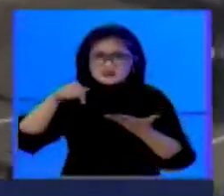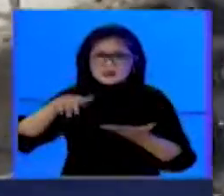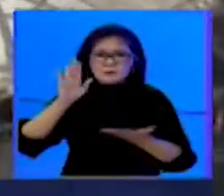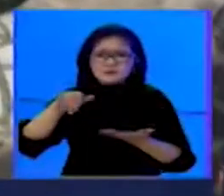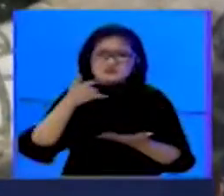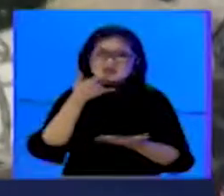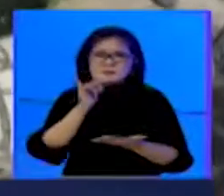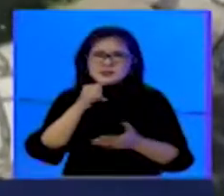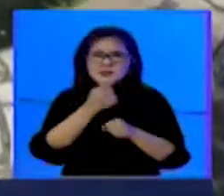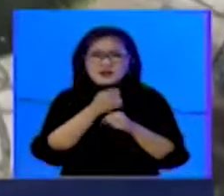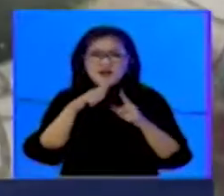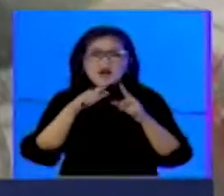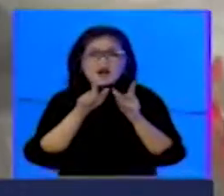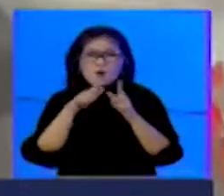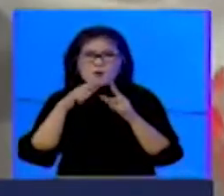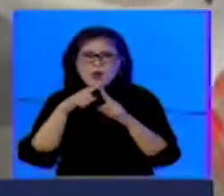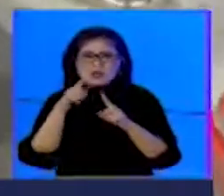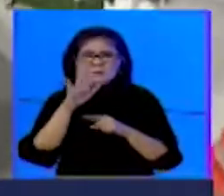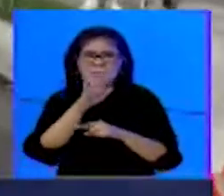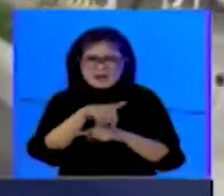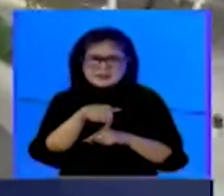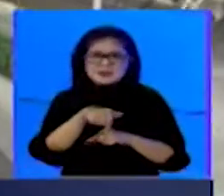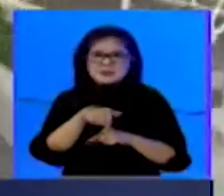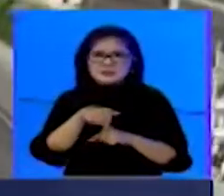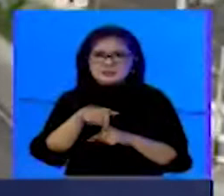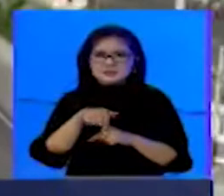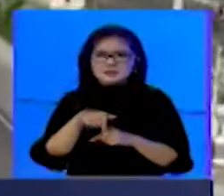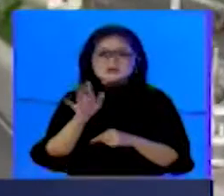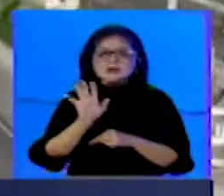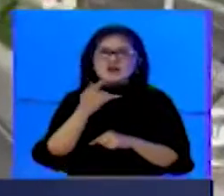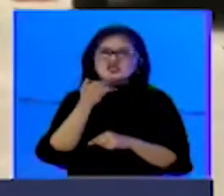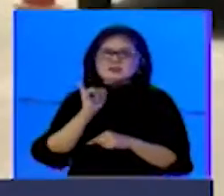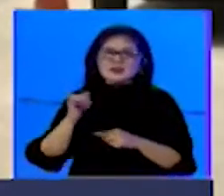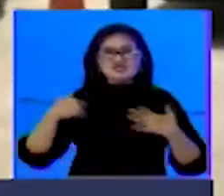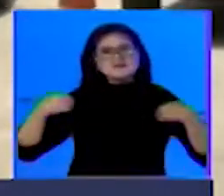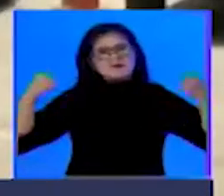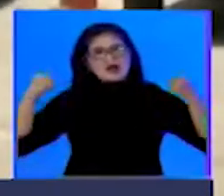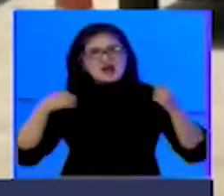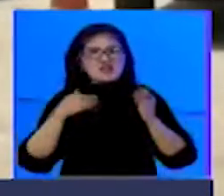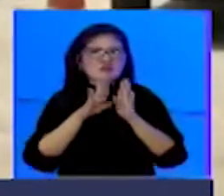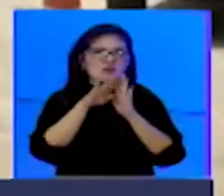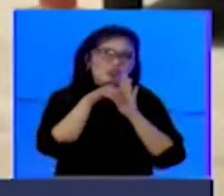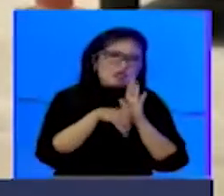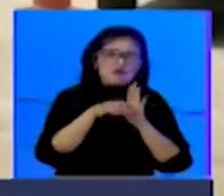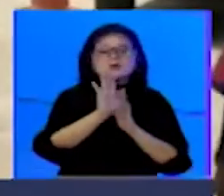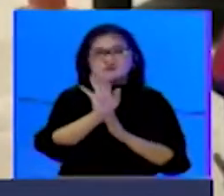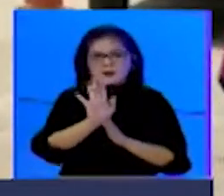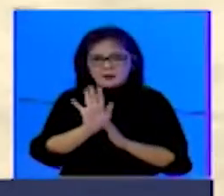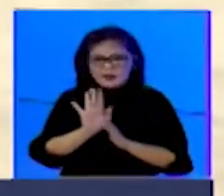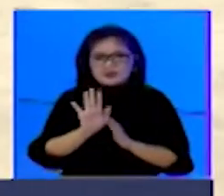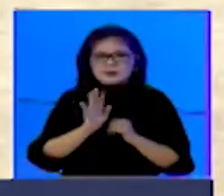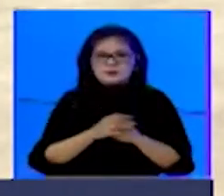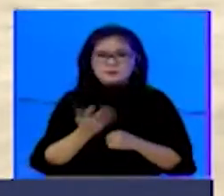semangat menangani krisis ini hilang Hai atau turun Oleh sebab itu saya ingin menekankan